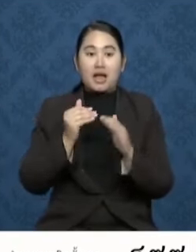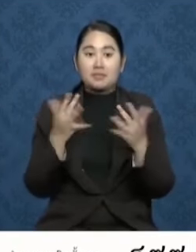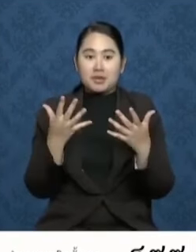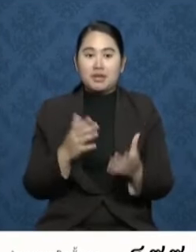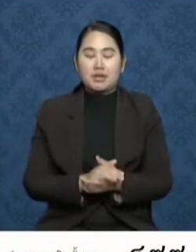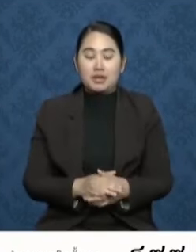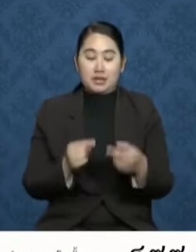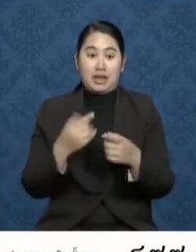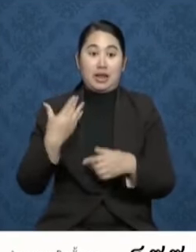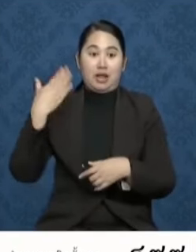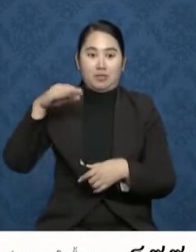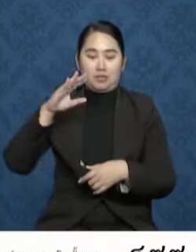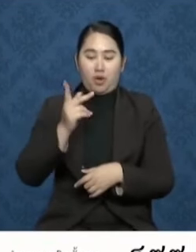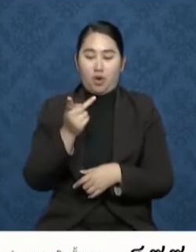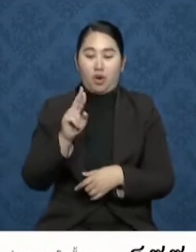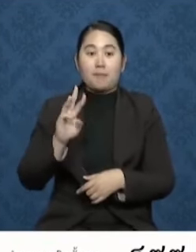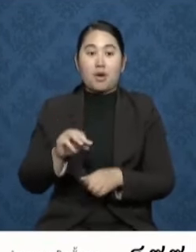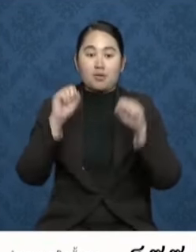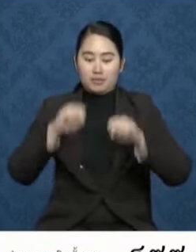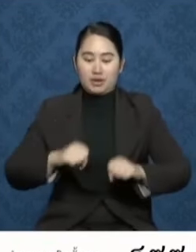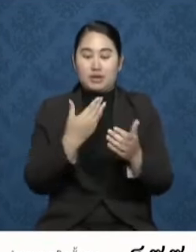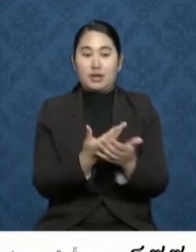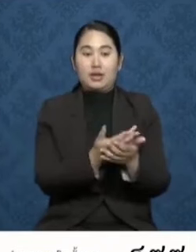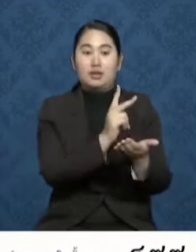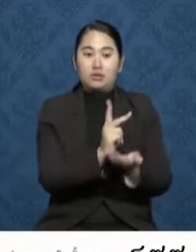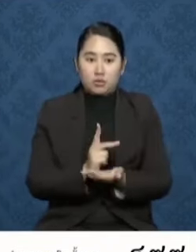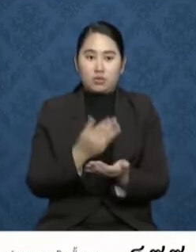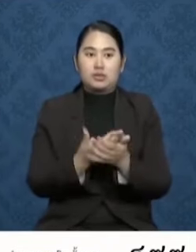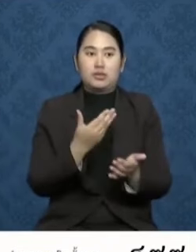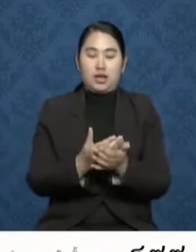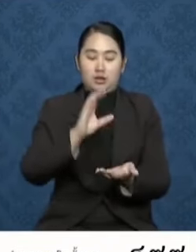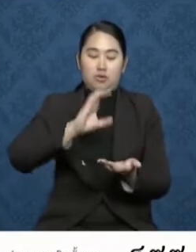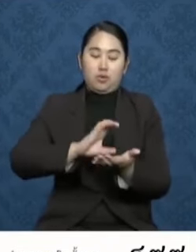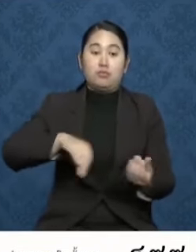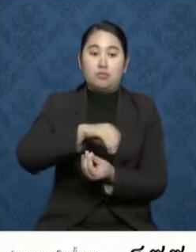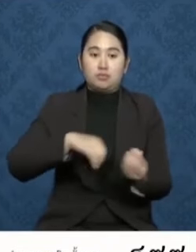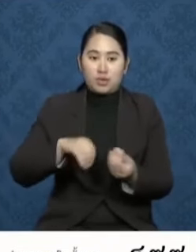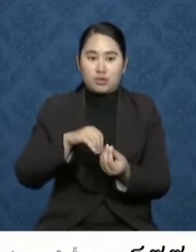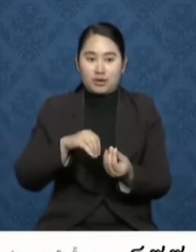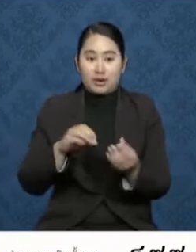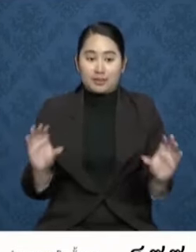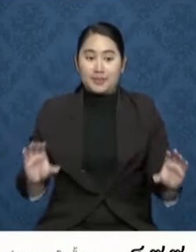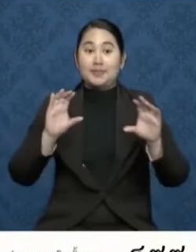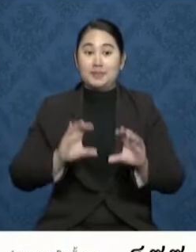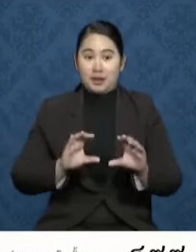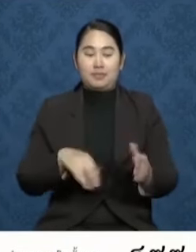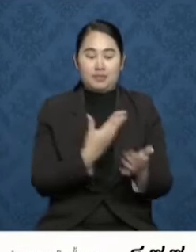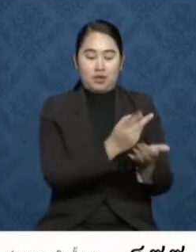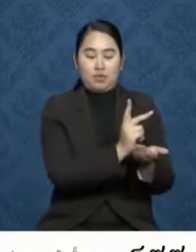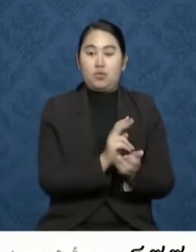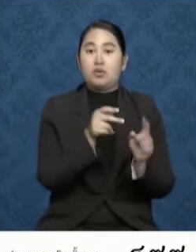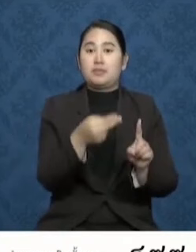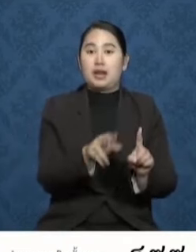จากเดิมที่ครมมีมติให้กู้เนี่ยแล้วใช้งบประมาณแผ่นดินผสมกันคือให้กู้ 1,000